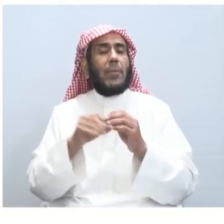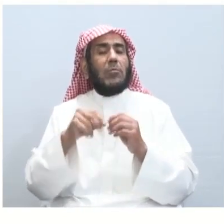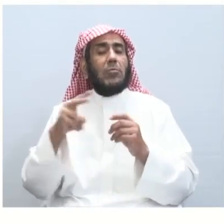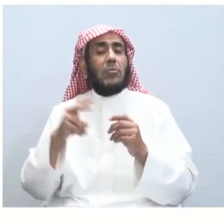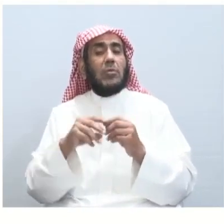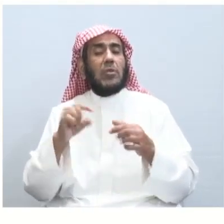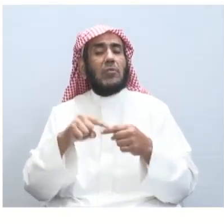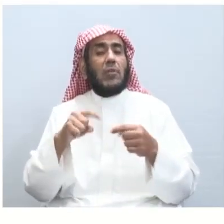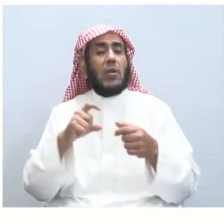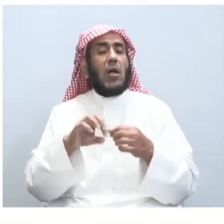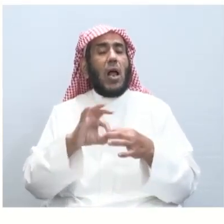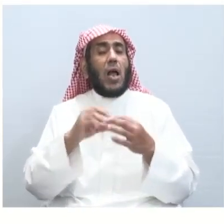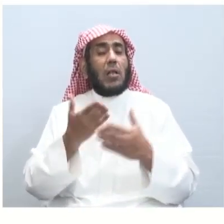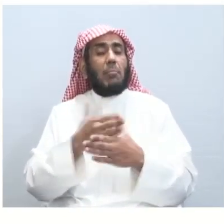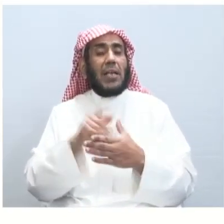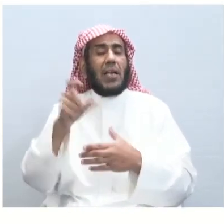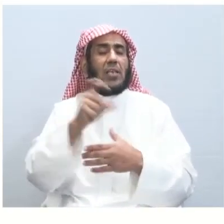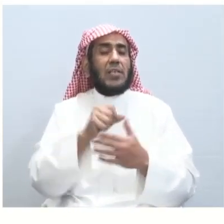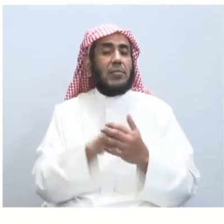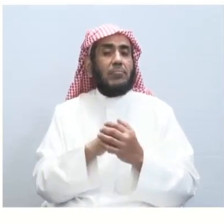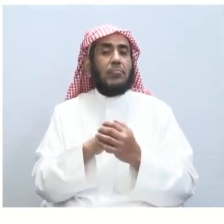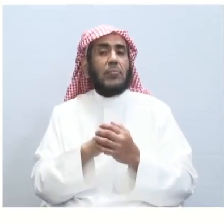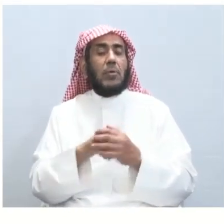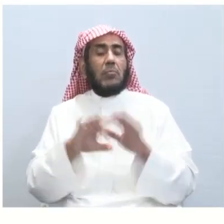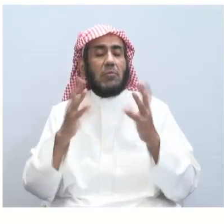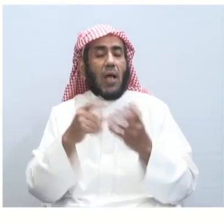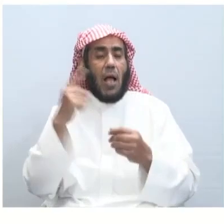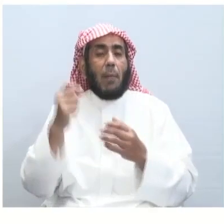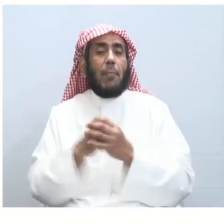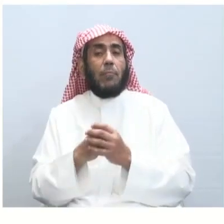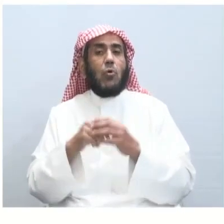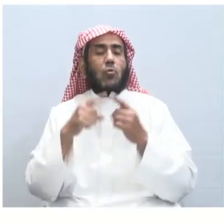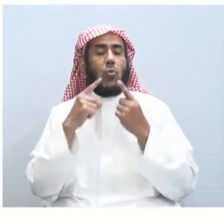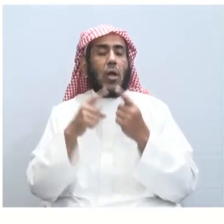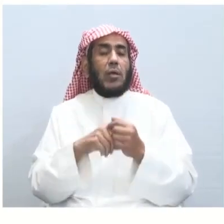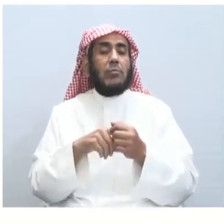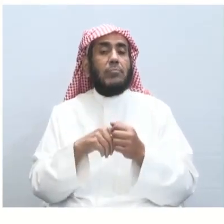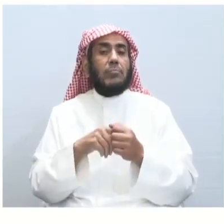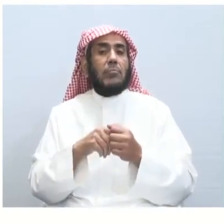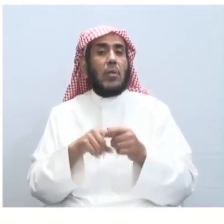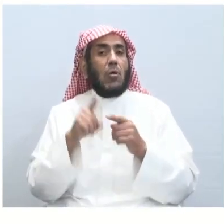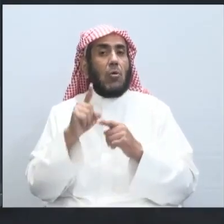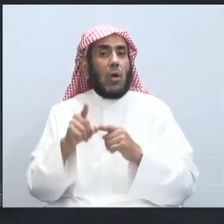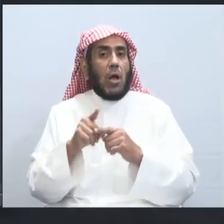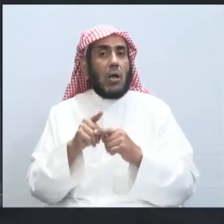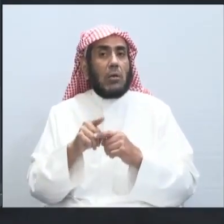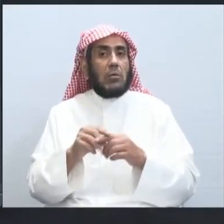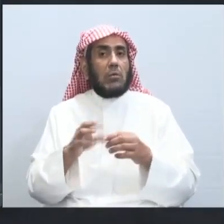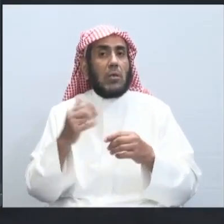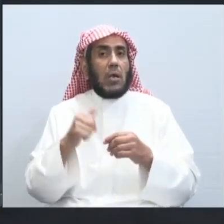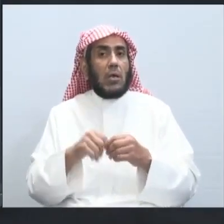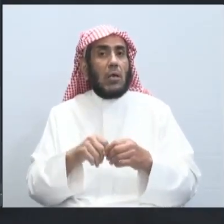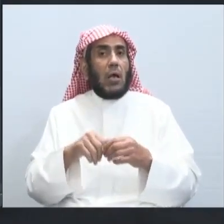متنوعه تتصل بالعلاقات بين الاشخاص بصفه عامه فنلاحظ انه هناك اذا كان